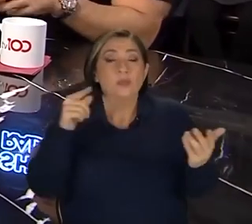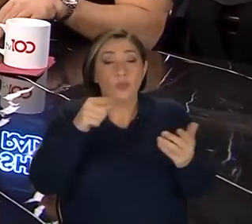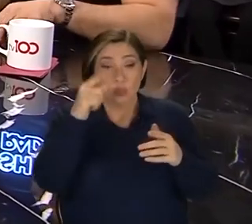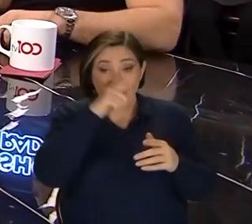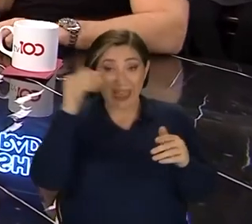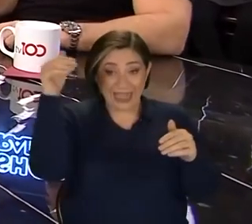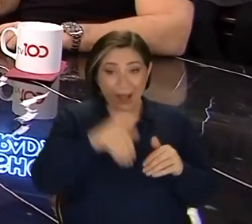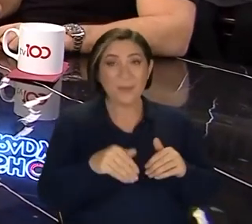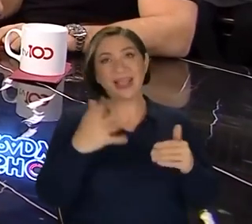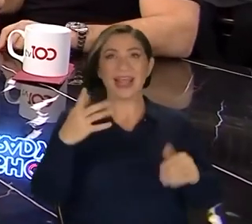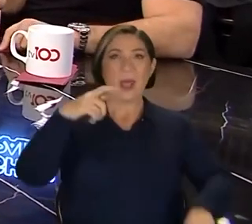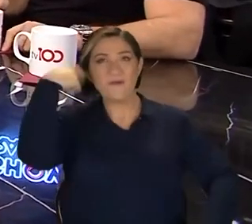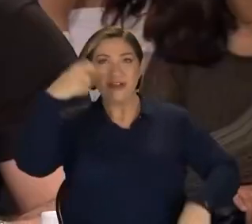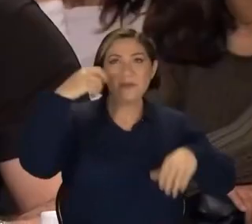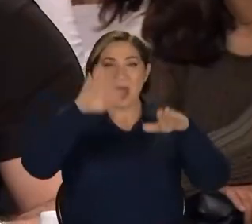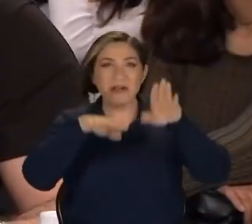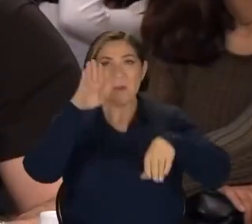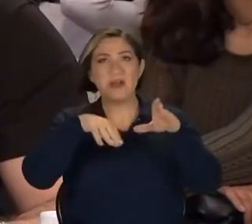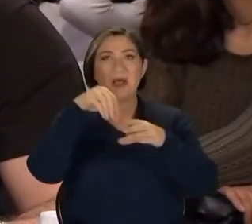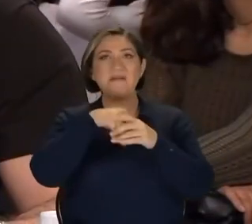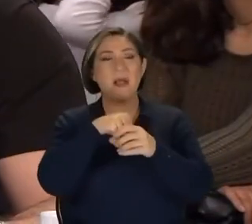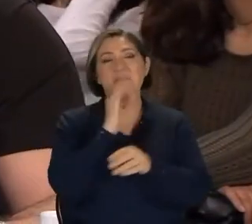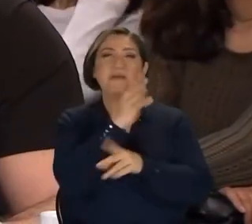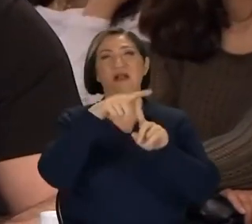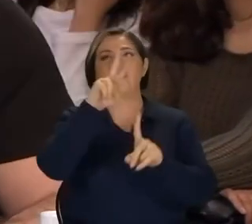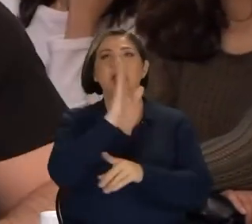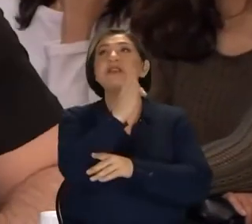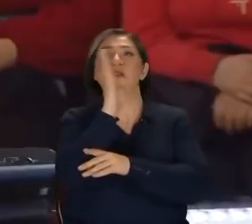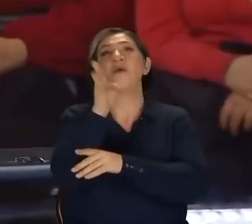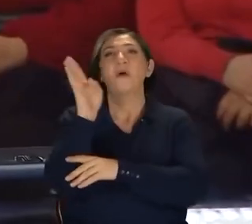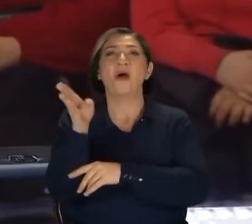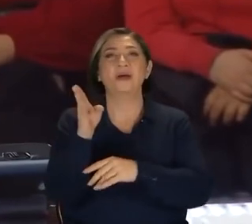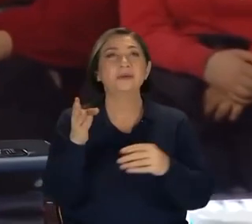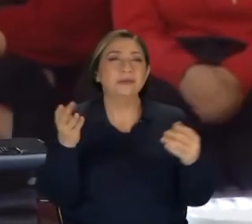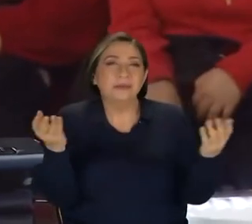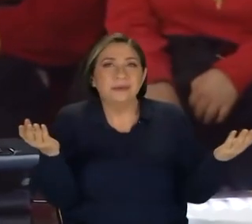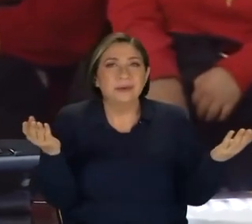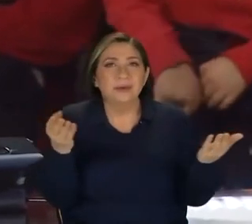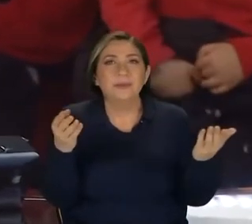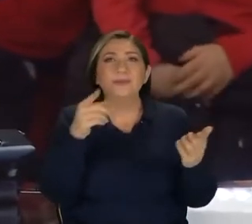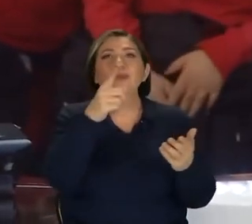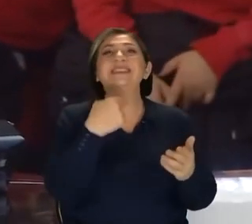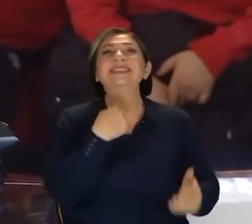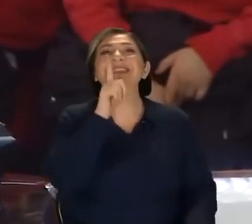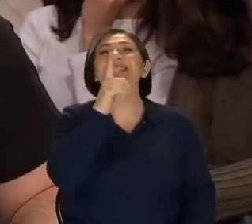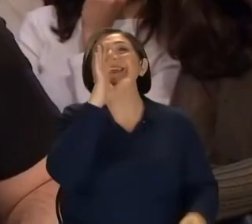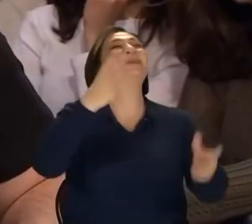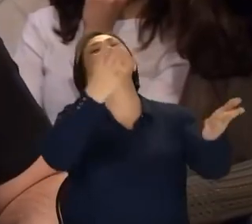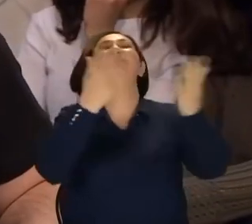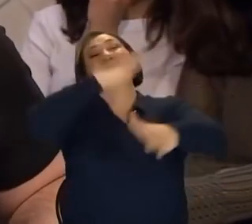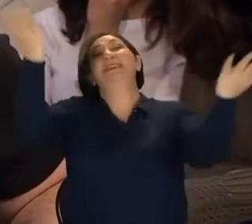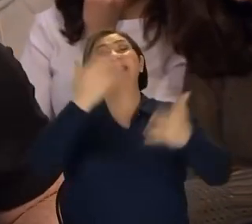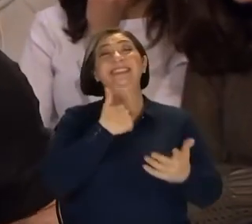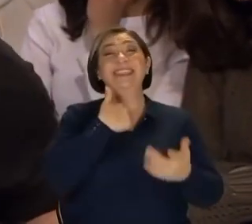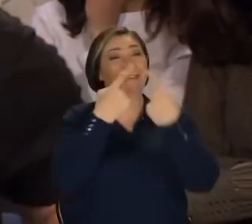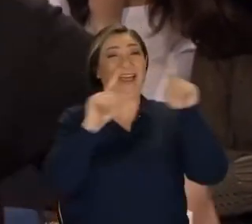vesileyle gelince de gene filmini tanıtmak için kanal geçiyor. Ya tamam da, ya bu şeye bu sesi mi çıkaran kim abi? Ya ne bileyim abi bu...